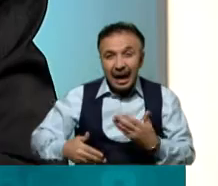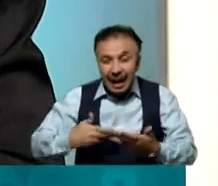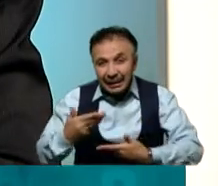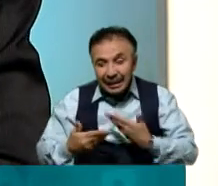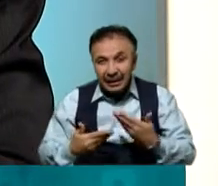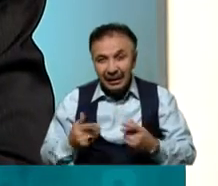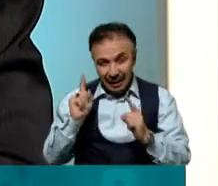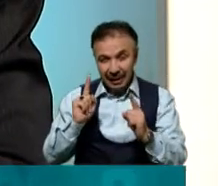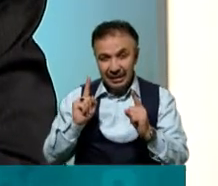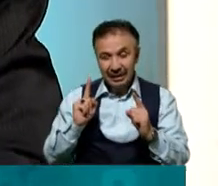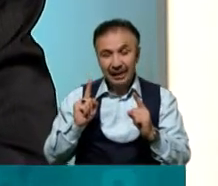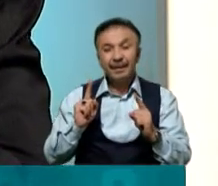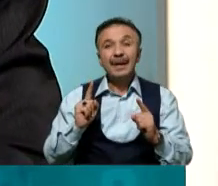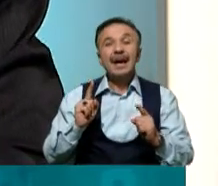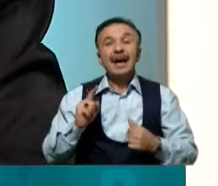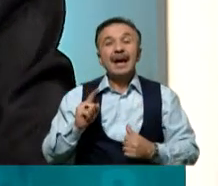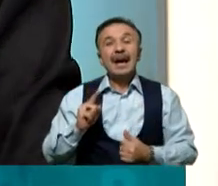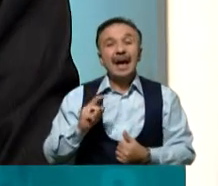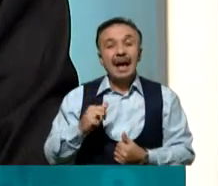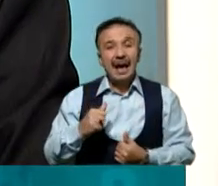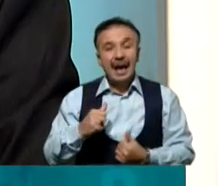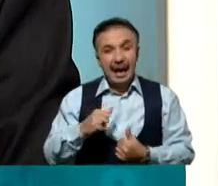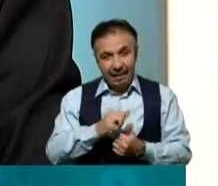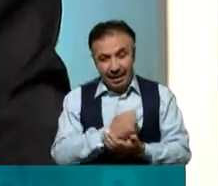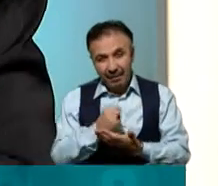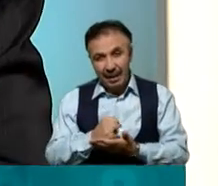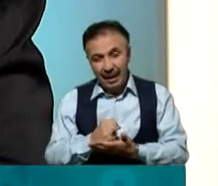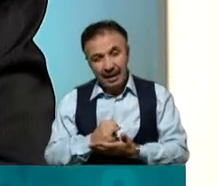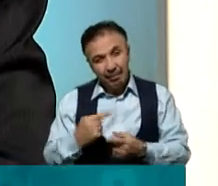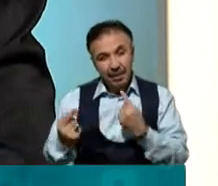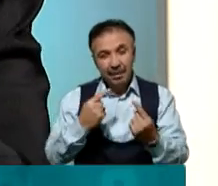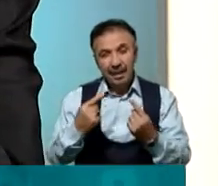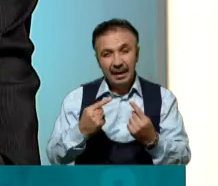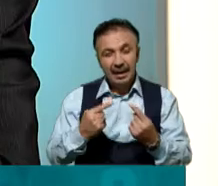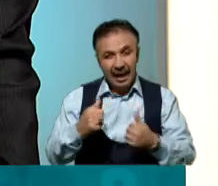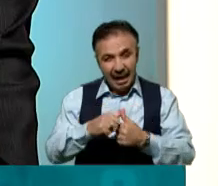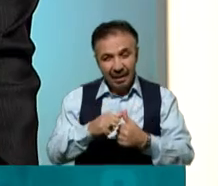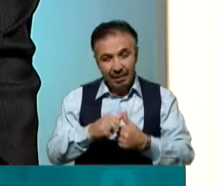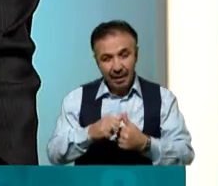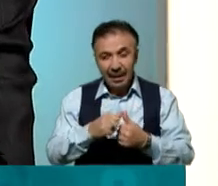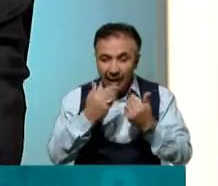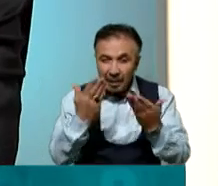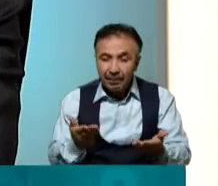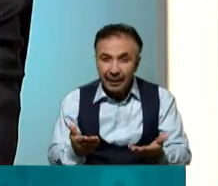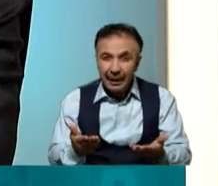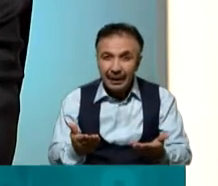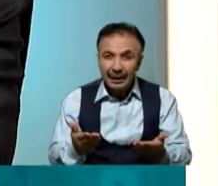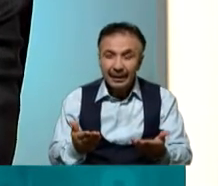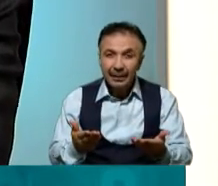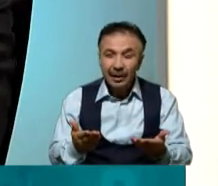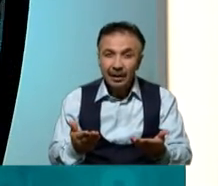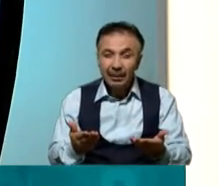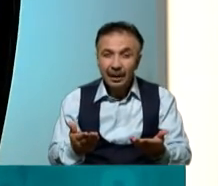karşılıklı evlenmelerini, birbirlerini kabul etmelerini, şüphesiz olarak ifade edeceklerini ortaya